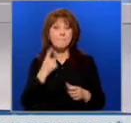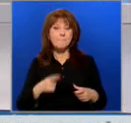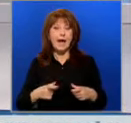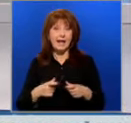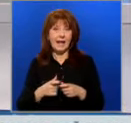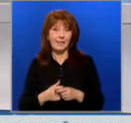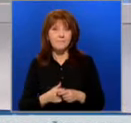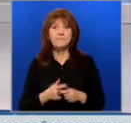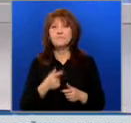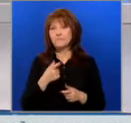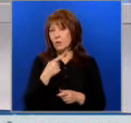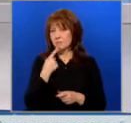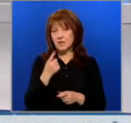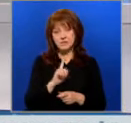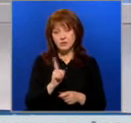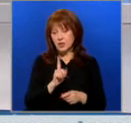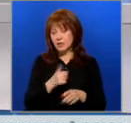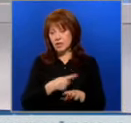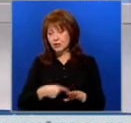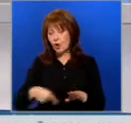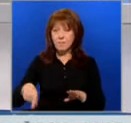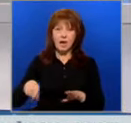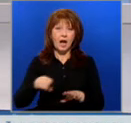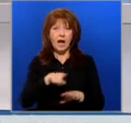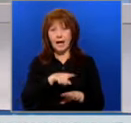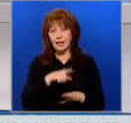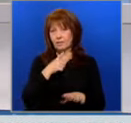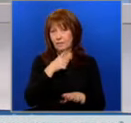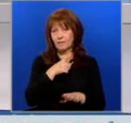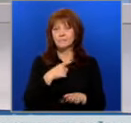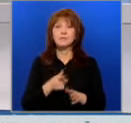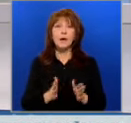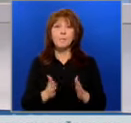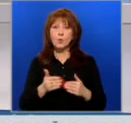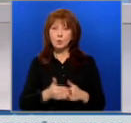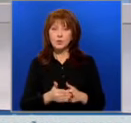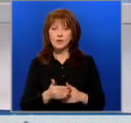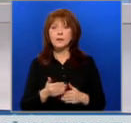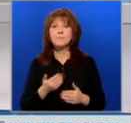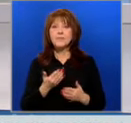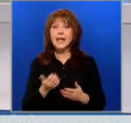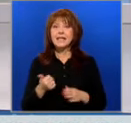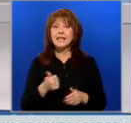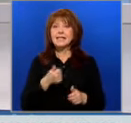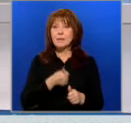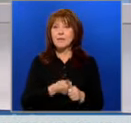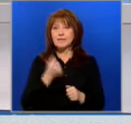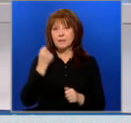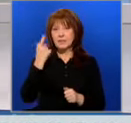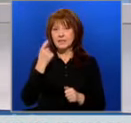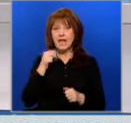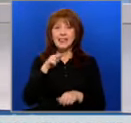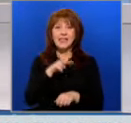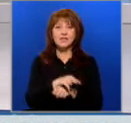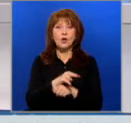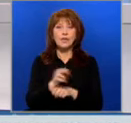Лукойл Нефтохим отрече да заобикаля ембаргото на Европейския съюз за руски петролни продукти. Пред БНР заместник-председателят на